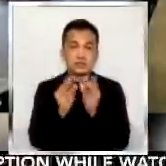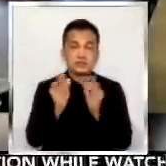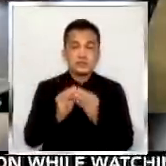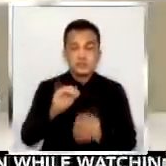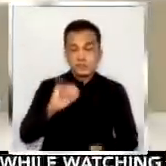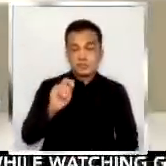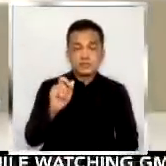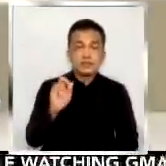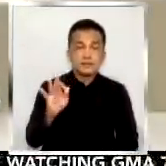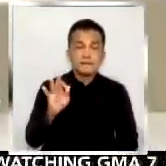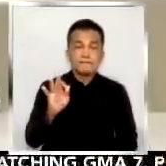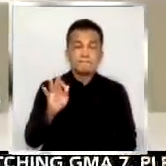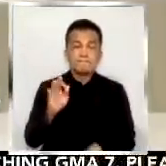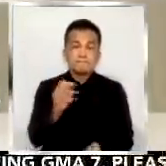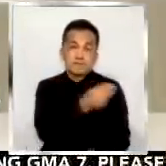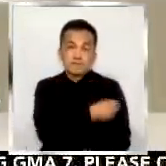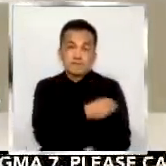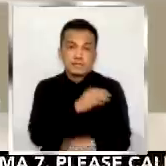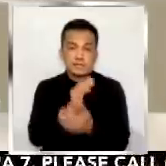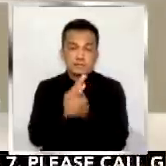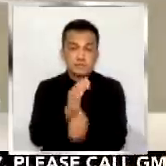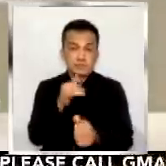kagabi. Sulu Governor